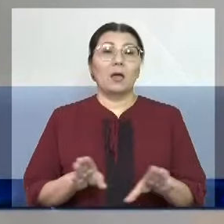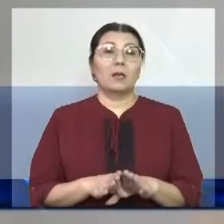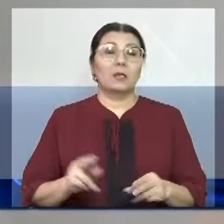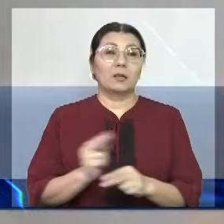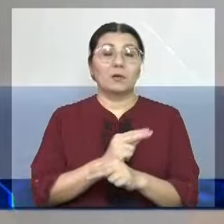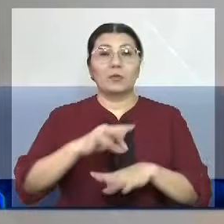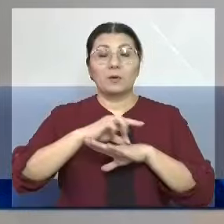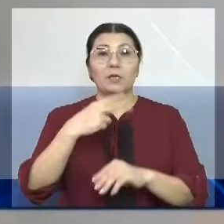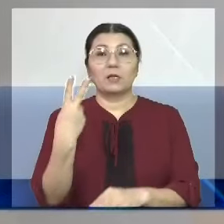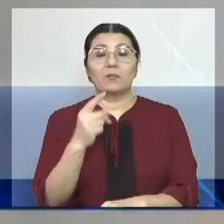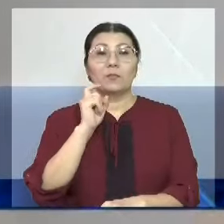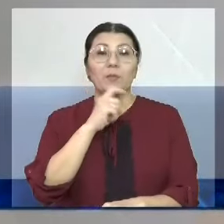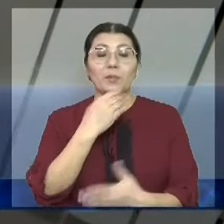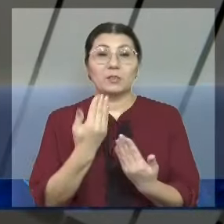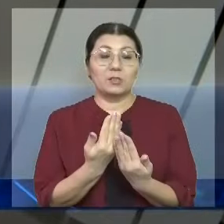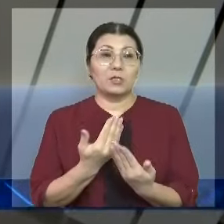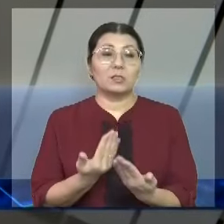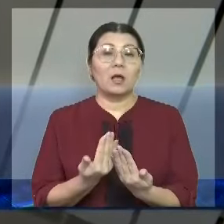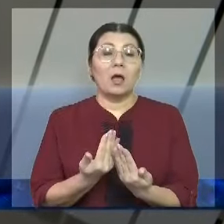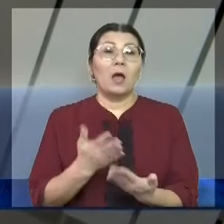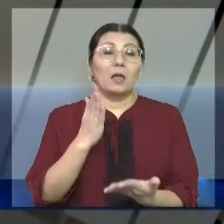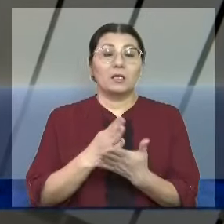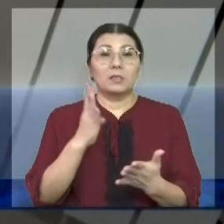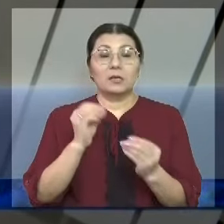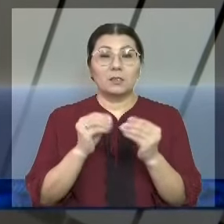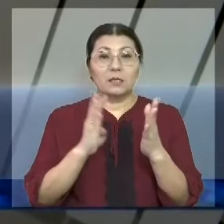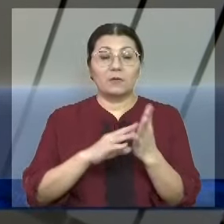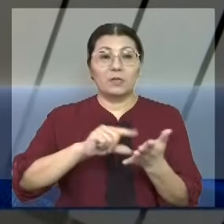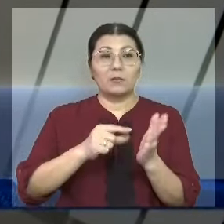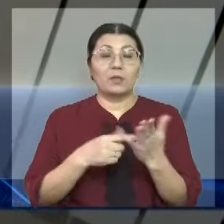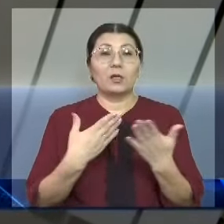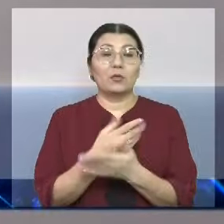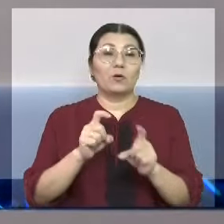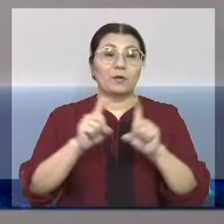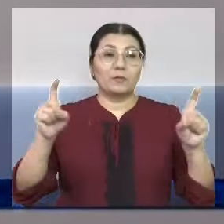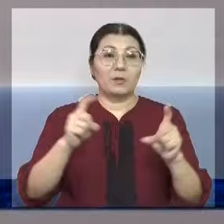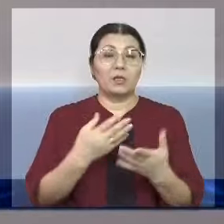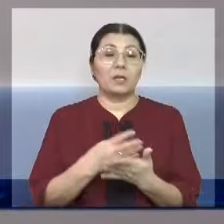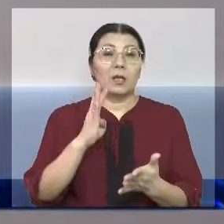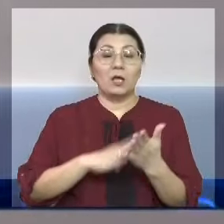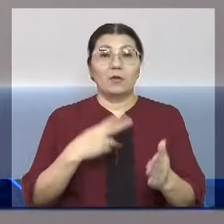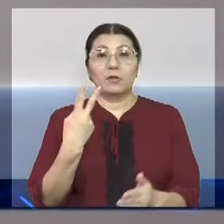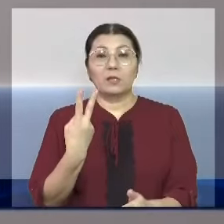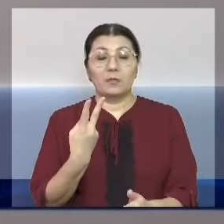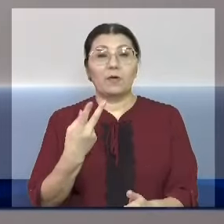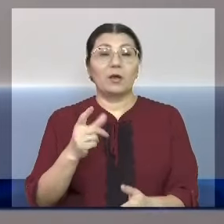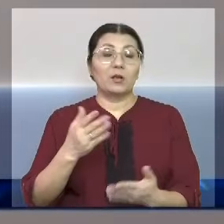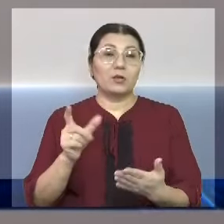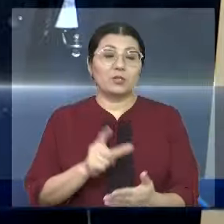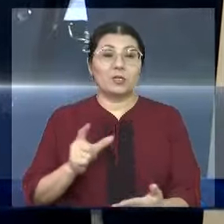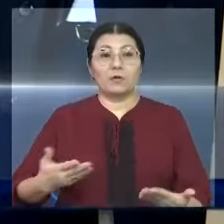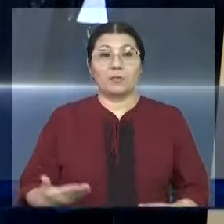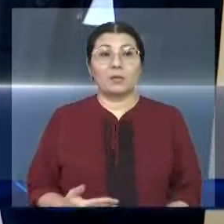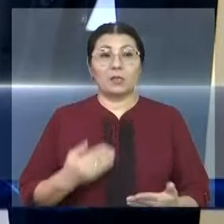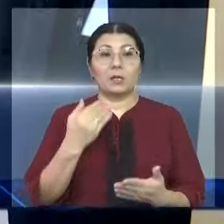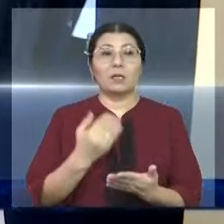проводился на двух этажах в настоящее время в общежитии имеется 19 комнат новое здание Рассчитано 92 человека но пока здесь проживают